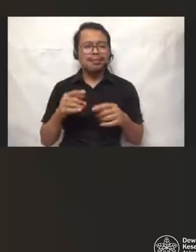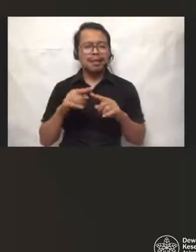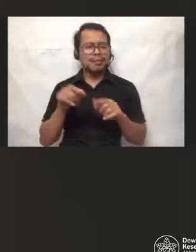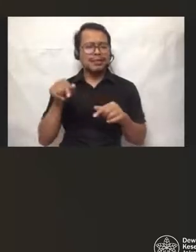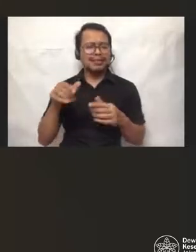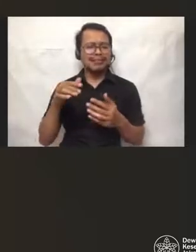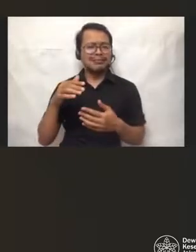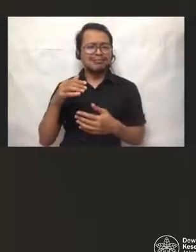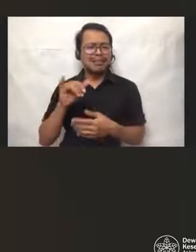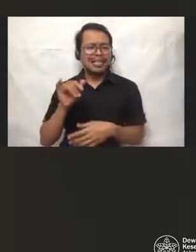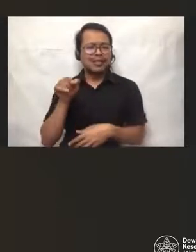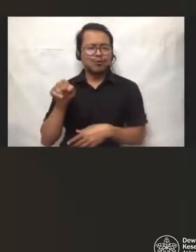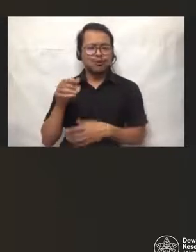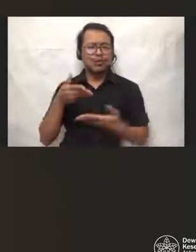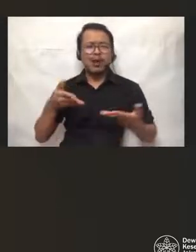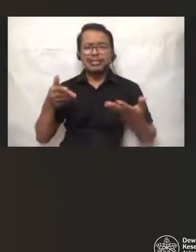terdengar.